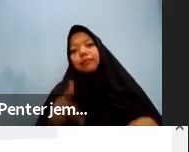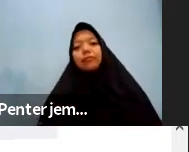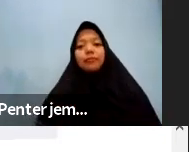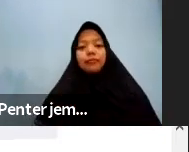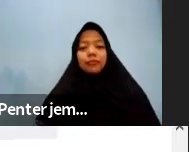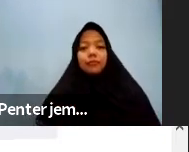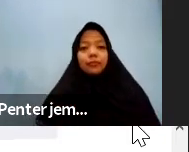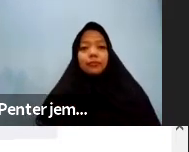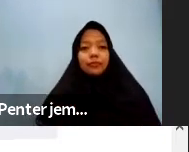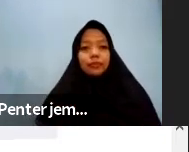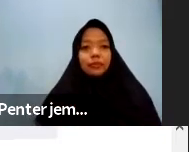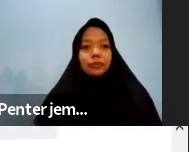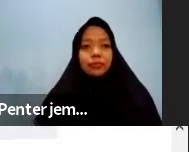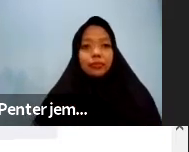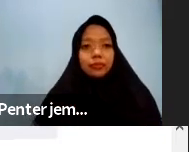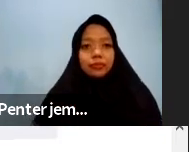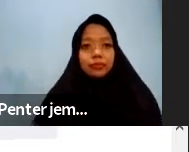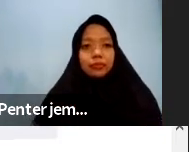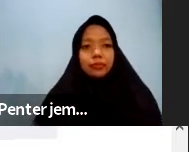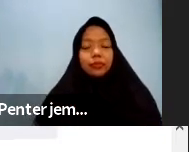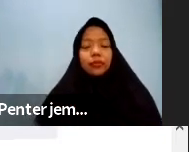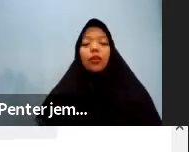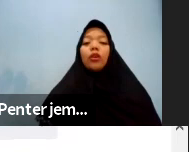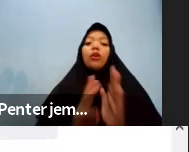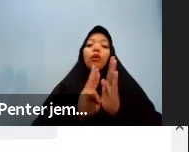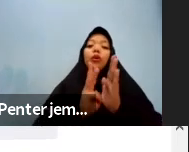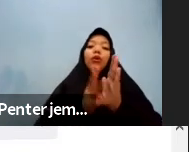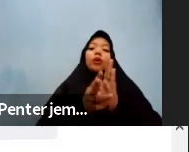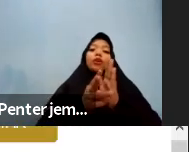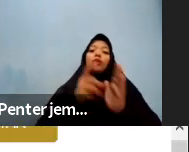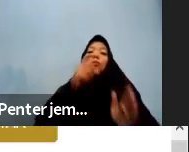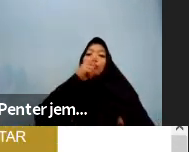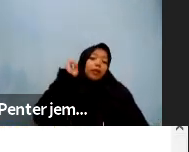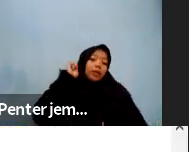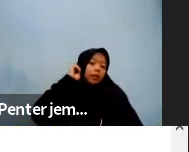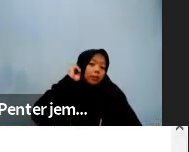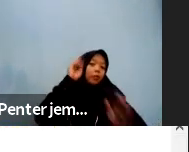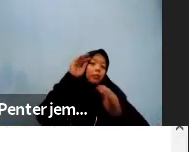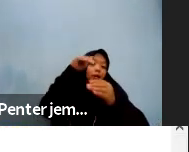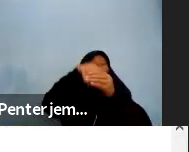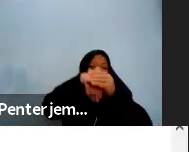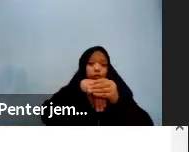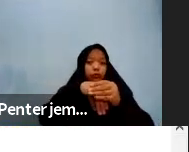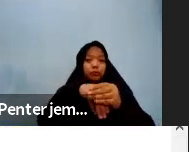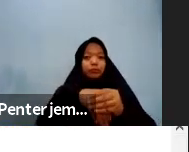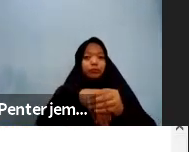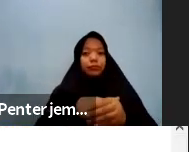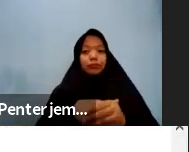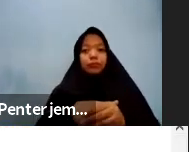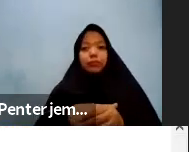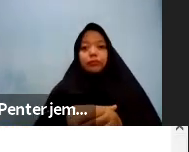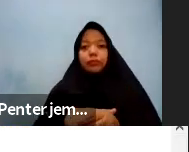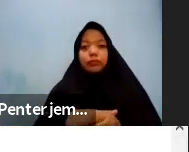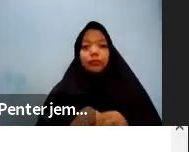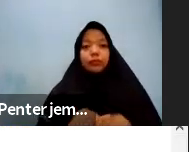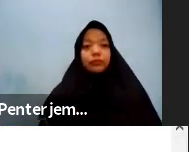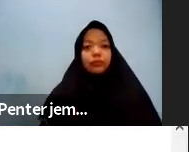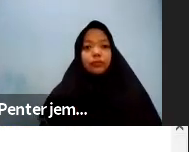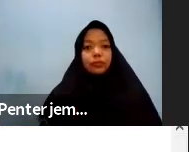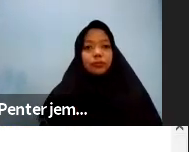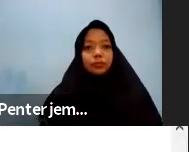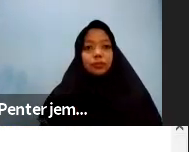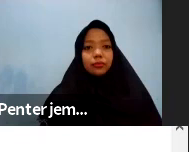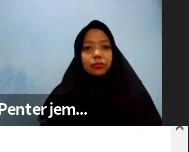nah eh Ketika nanti Bapak Ibu sudah masuk sudah mendaftar ini saya mau masuk tapi saya posisi sudah